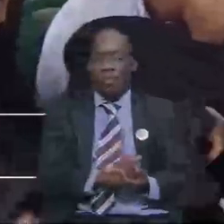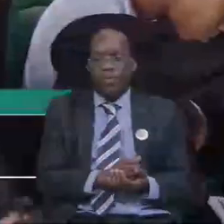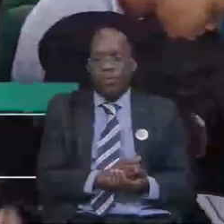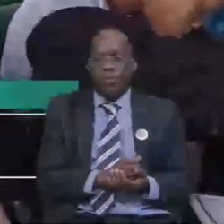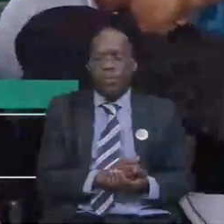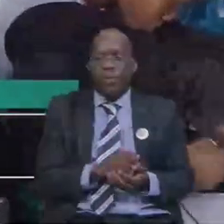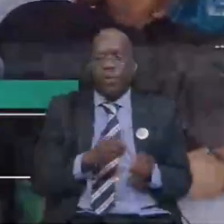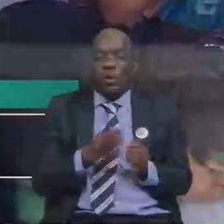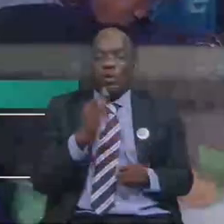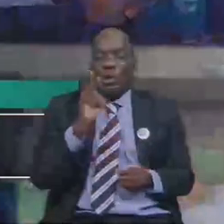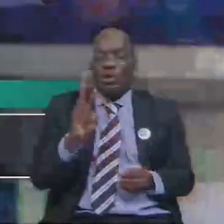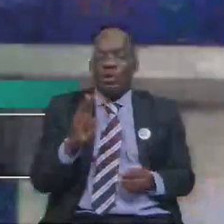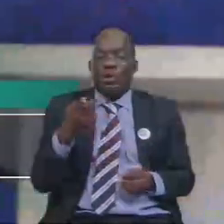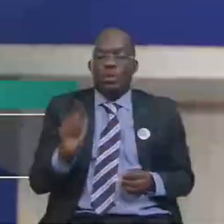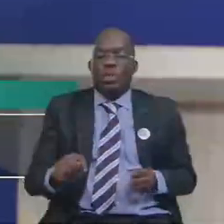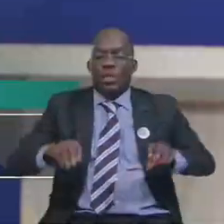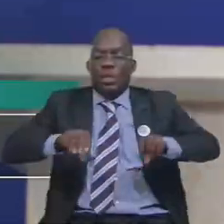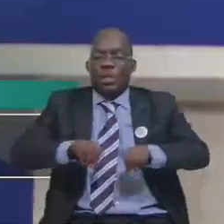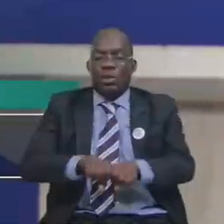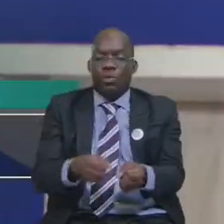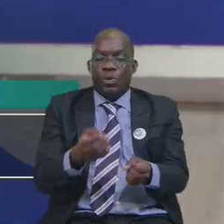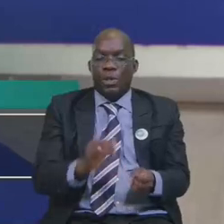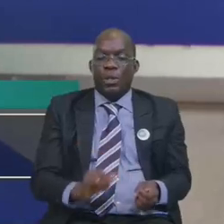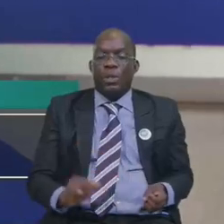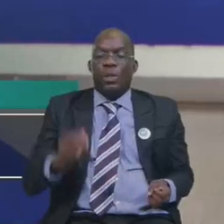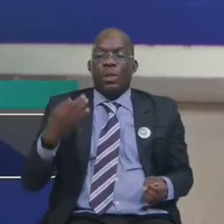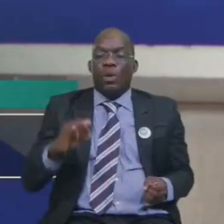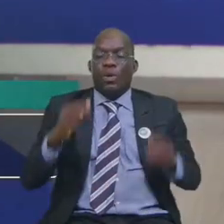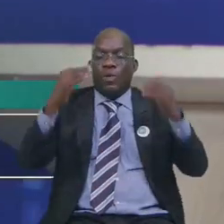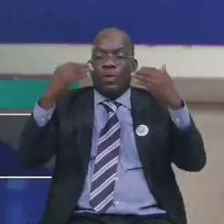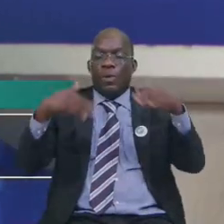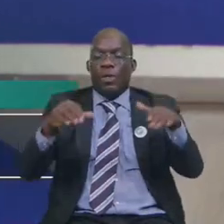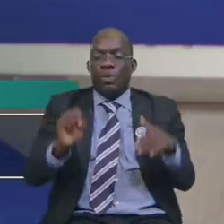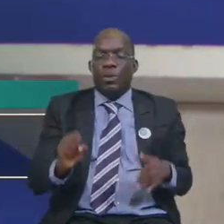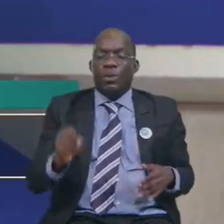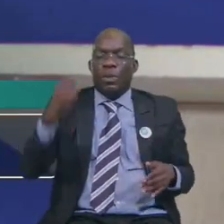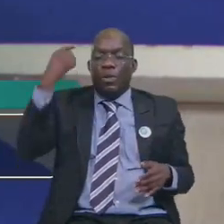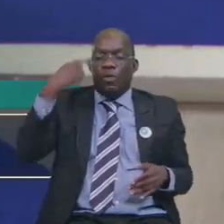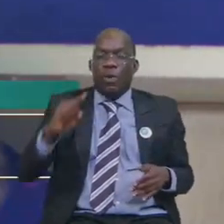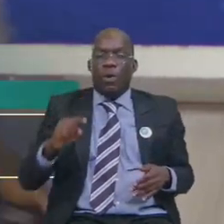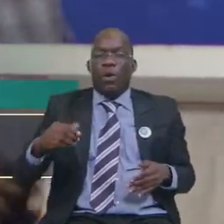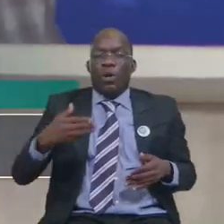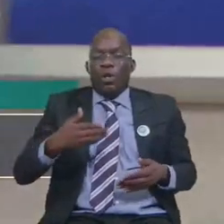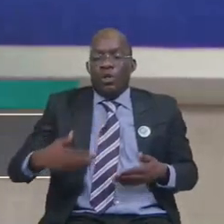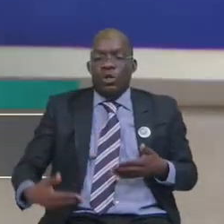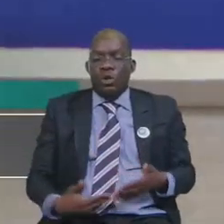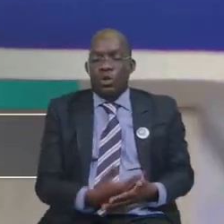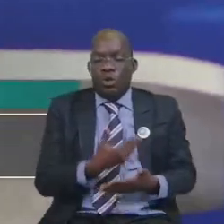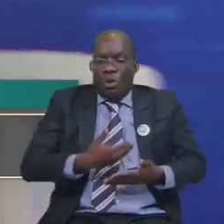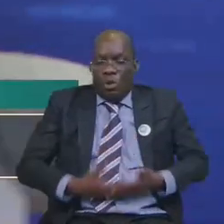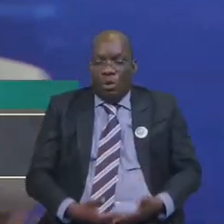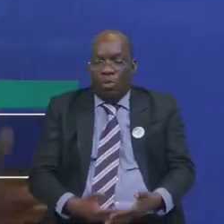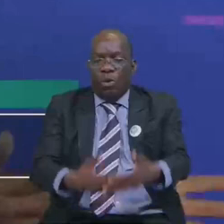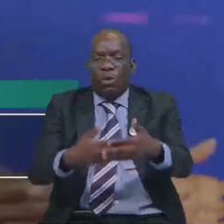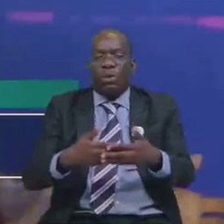le dépassement des limites pour le jeûne né le nouveau